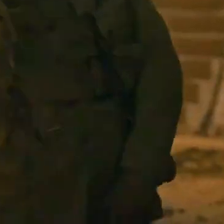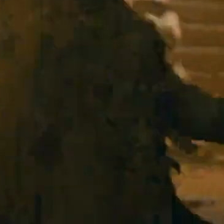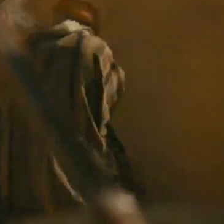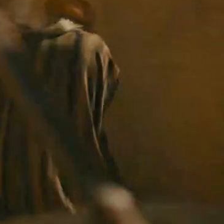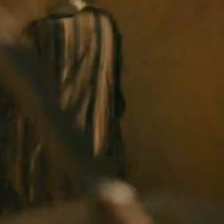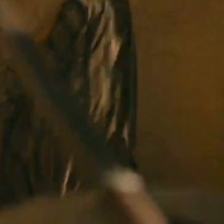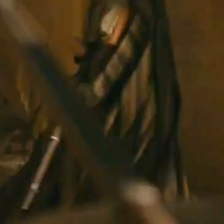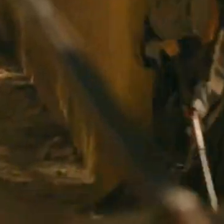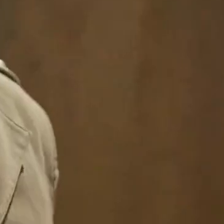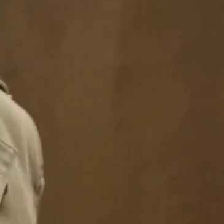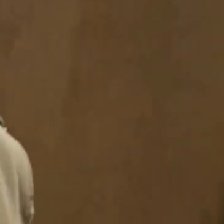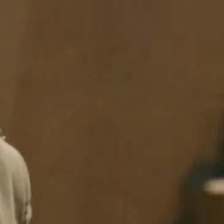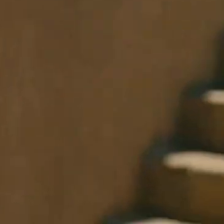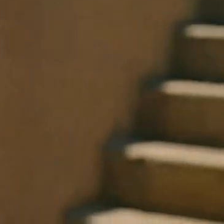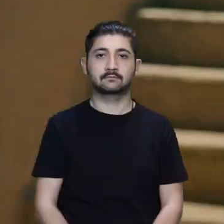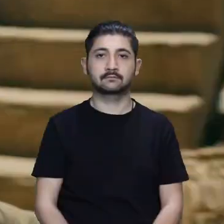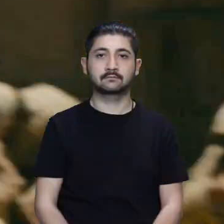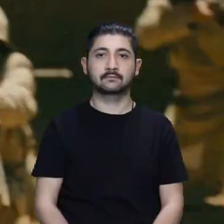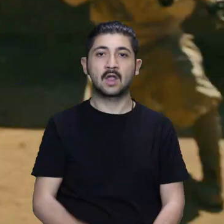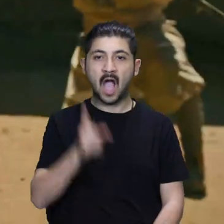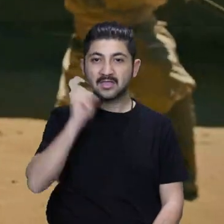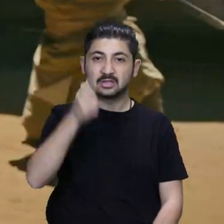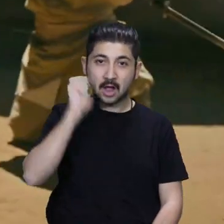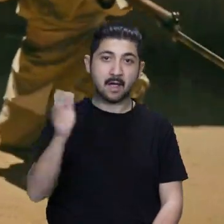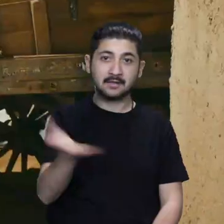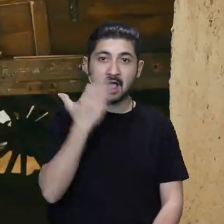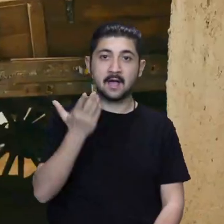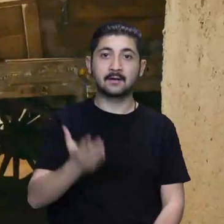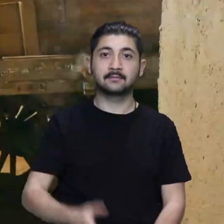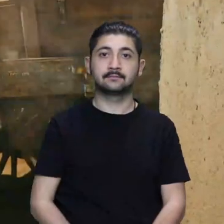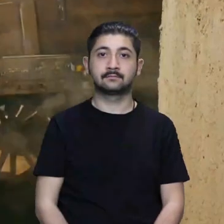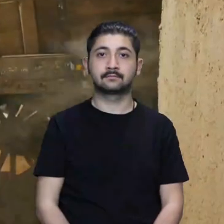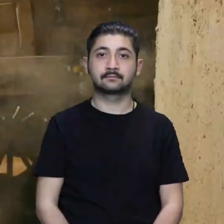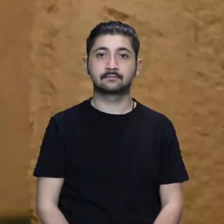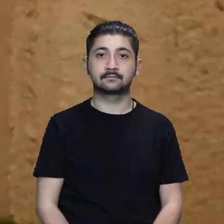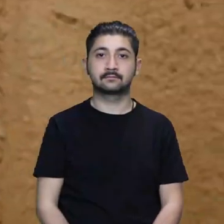Alfred'in mangasını ateş ediyor. Ateş edin!